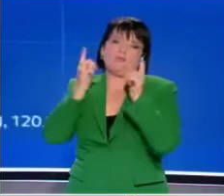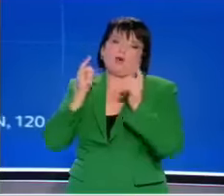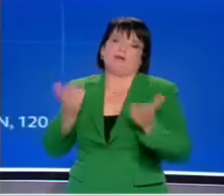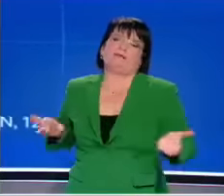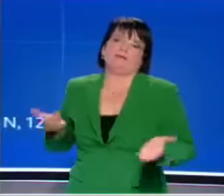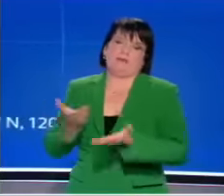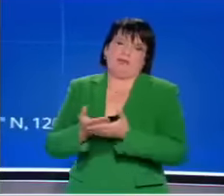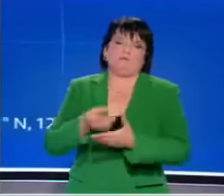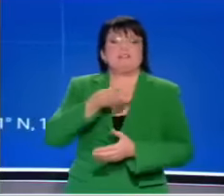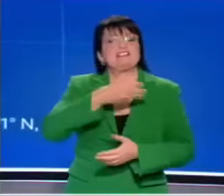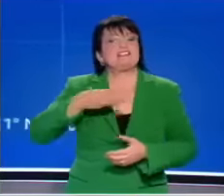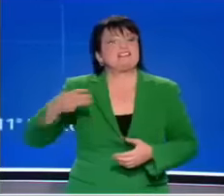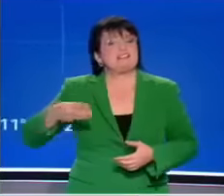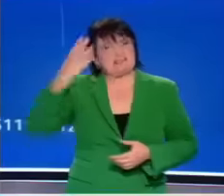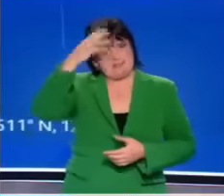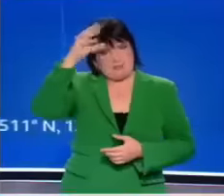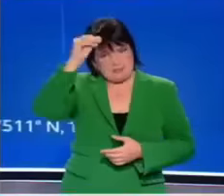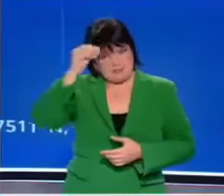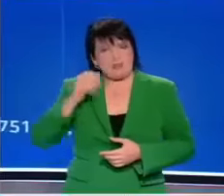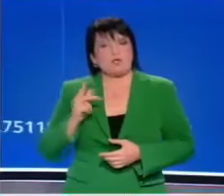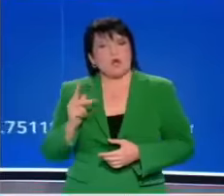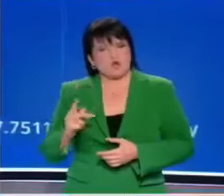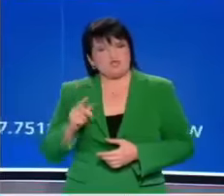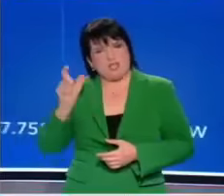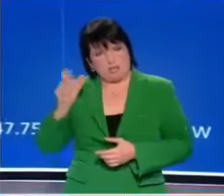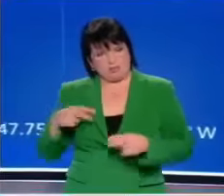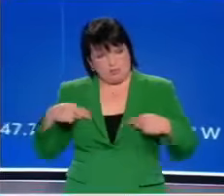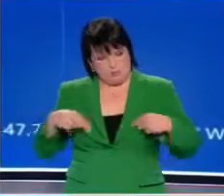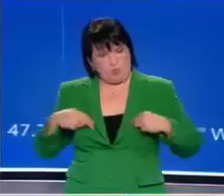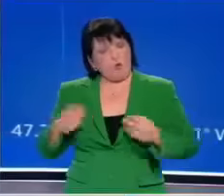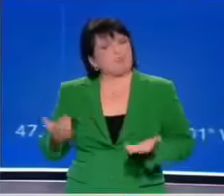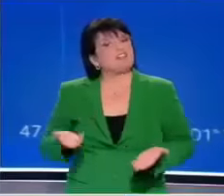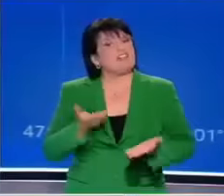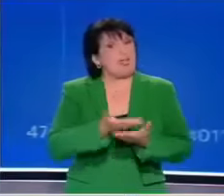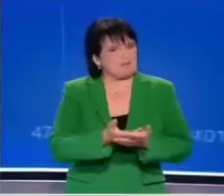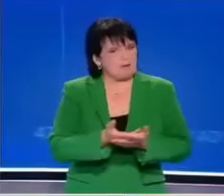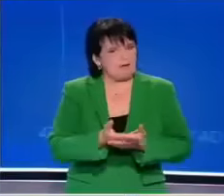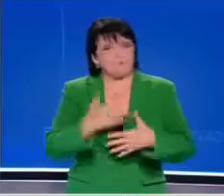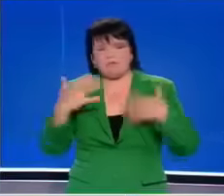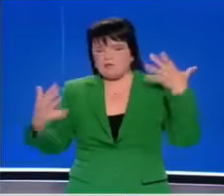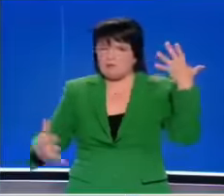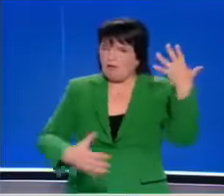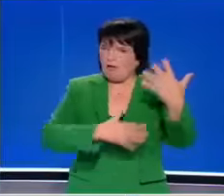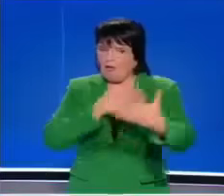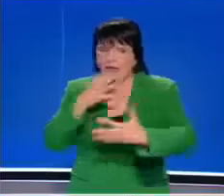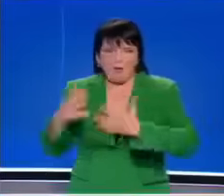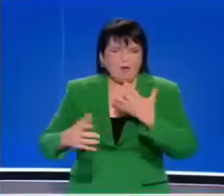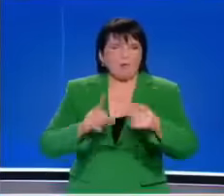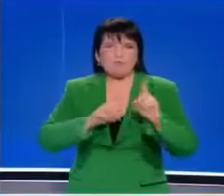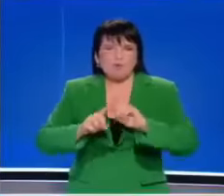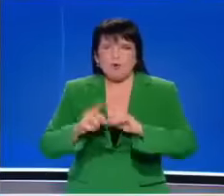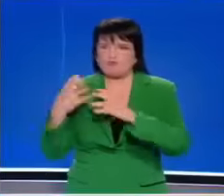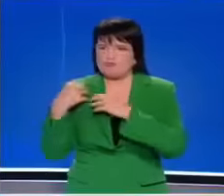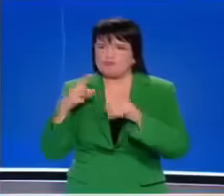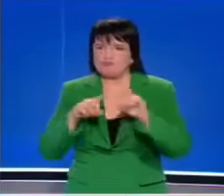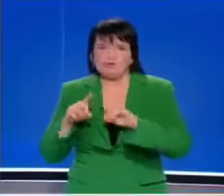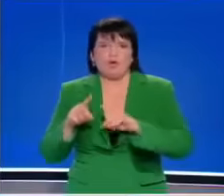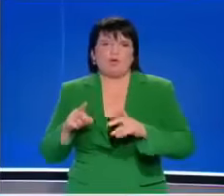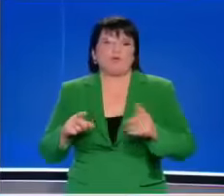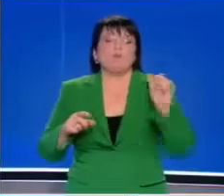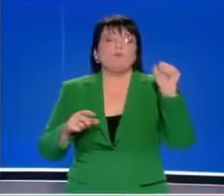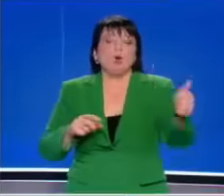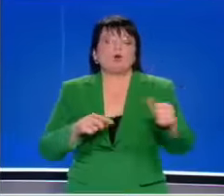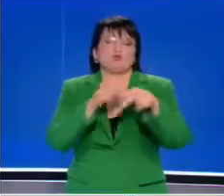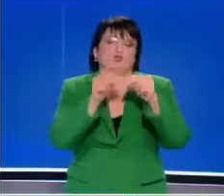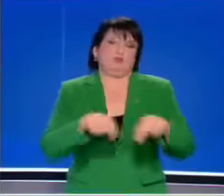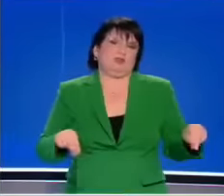την έφερε ο αλέξης τσίπρας ο νίκος κοτζιάς και ο συριζα και αυτή η στιγμή έρχεται και μας έχει μπερδέψει όλους περί τίνος πρόκειται εδώ πέρα να βρει μόνος του τη